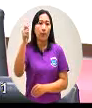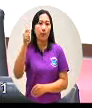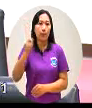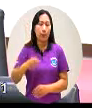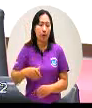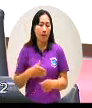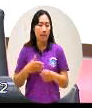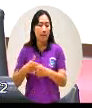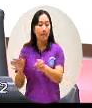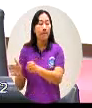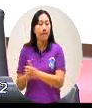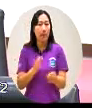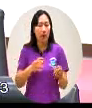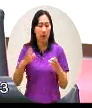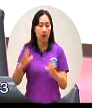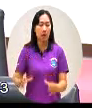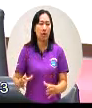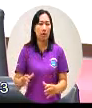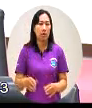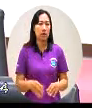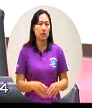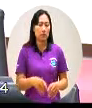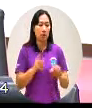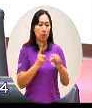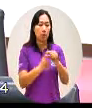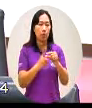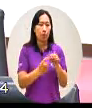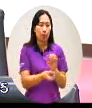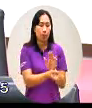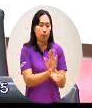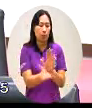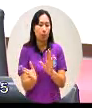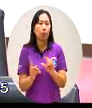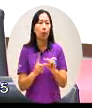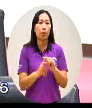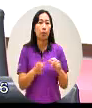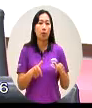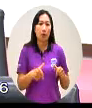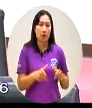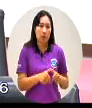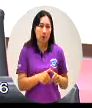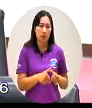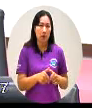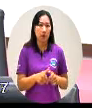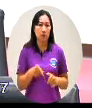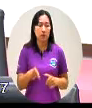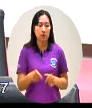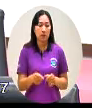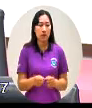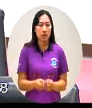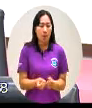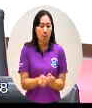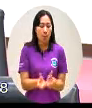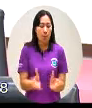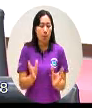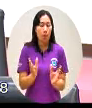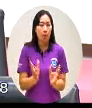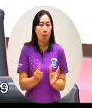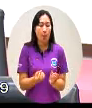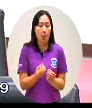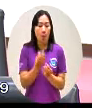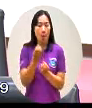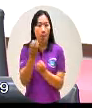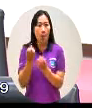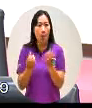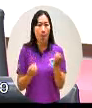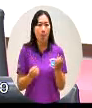中是一个电视中心亲像咱的这个盆栽，亲像咱的画展拢